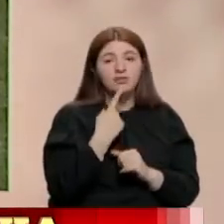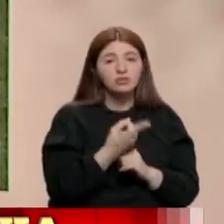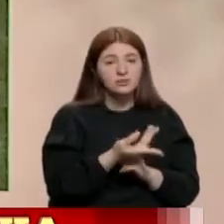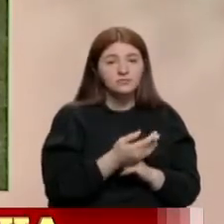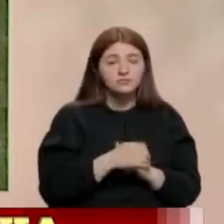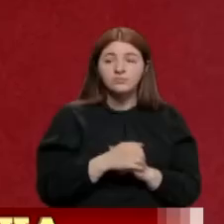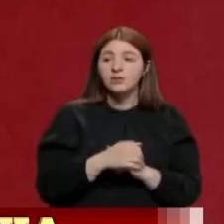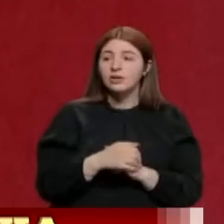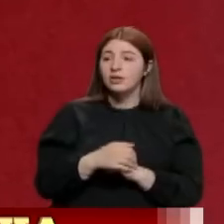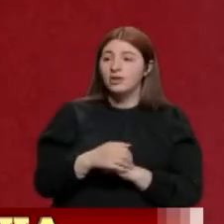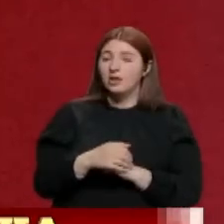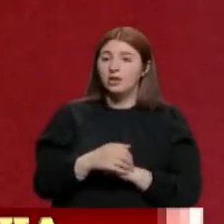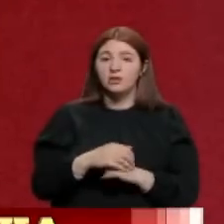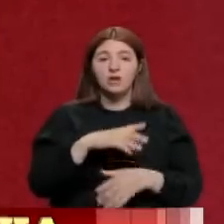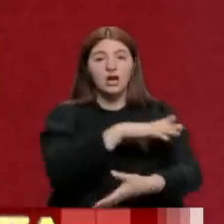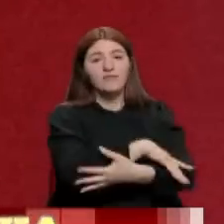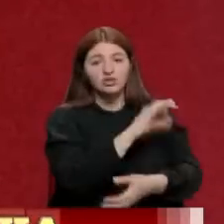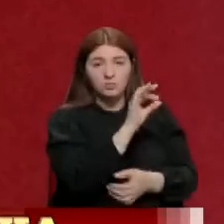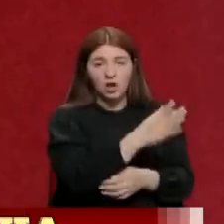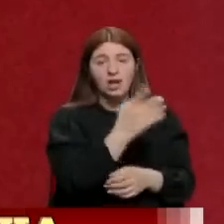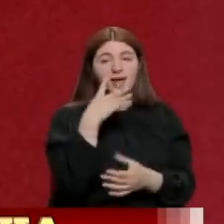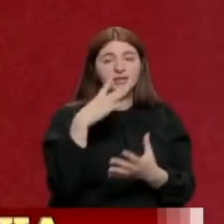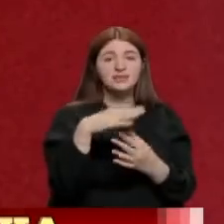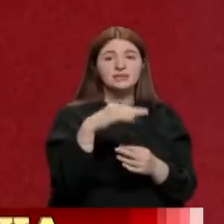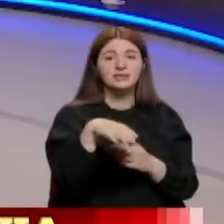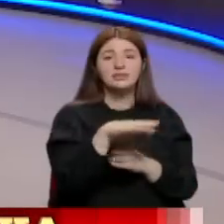dersiniz? Şimdi AFAD içinde böyle insanların